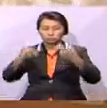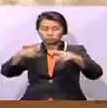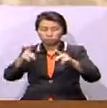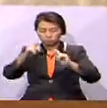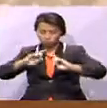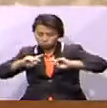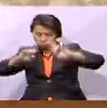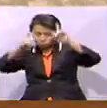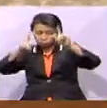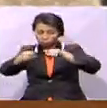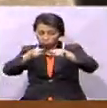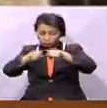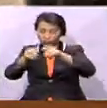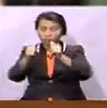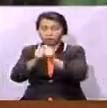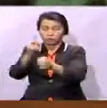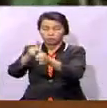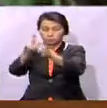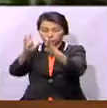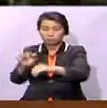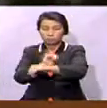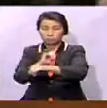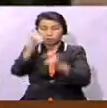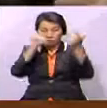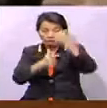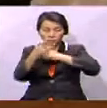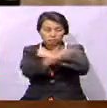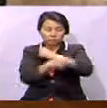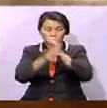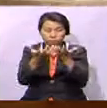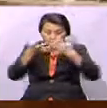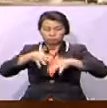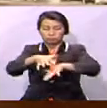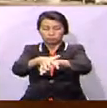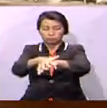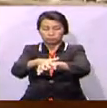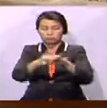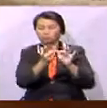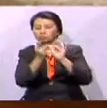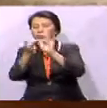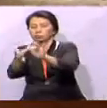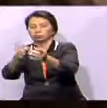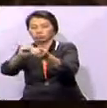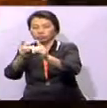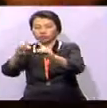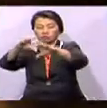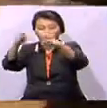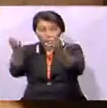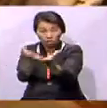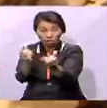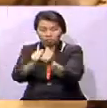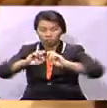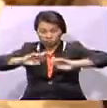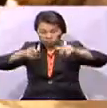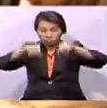untuk meningkatkan daya saing para peserta industri pelancongan negeri, mengintegrasikannya ke rantaian nilai digital global dan